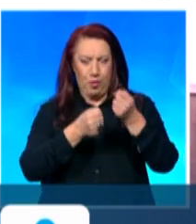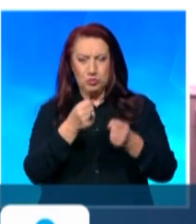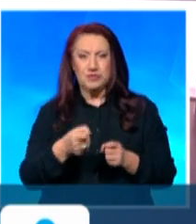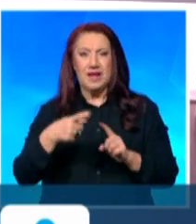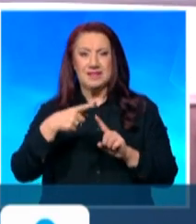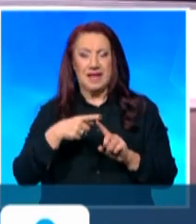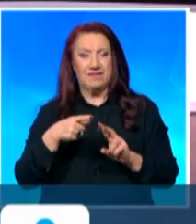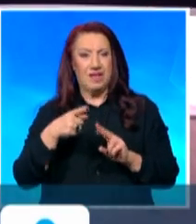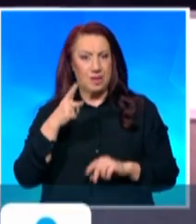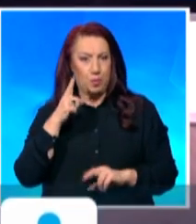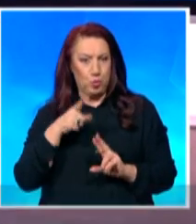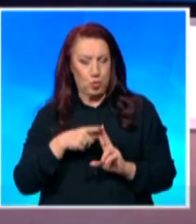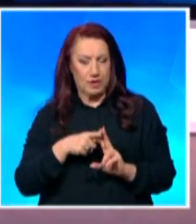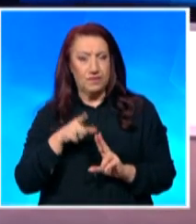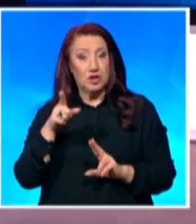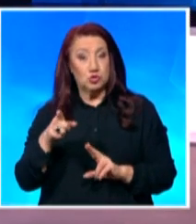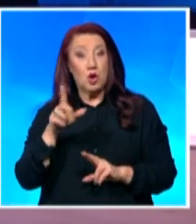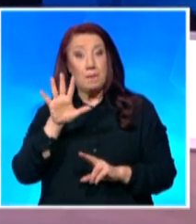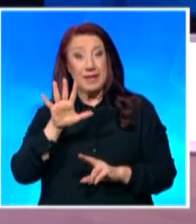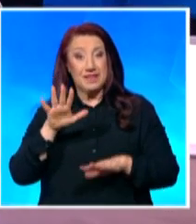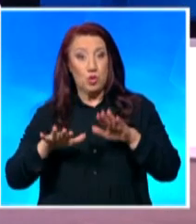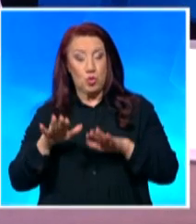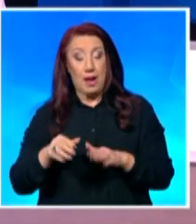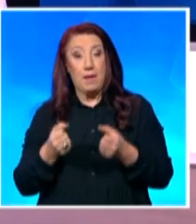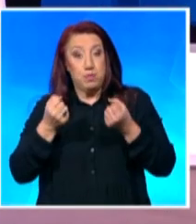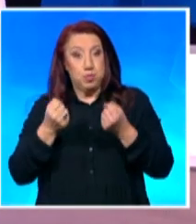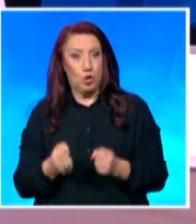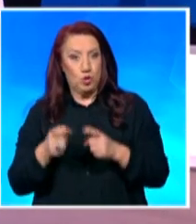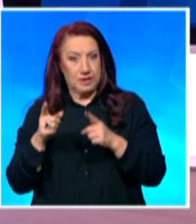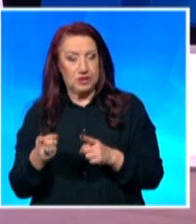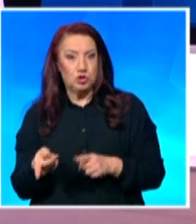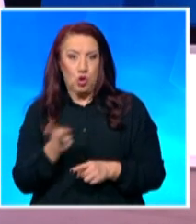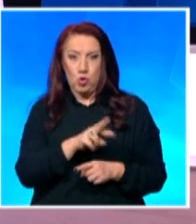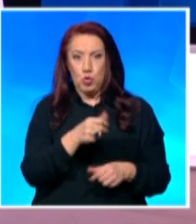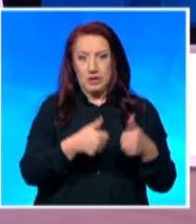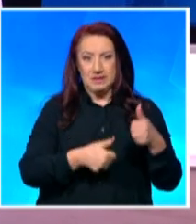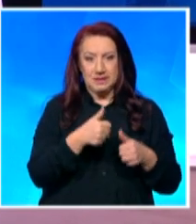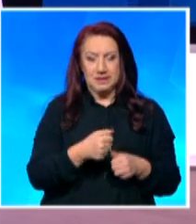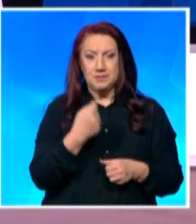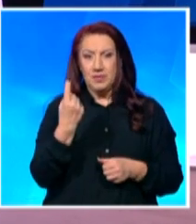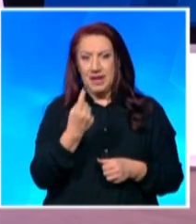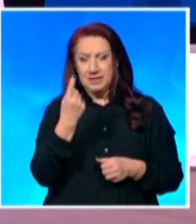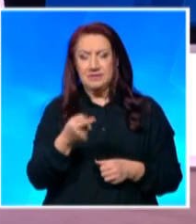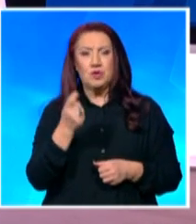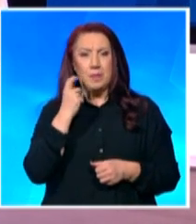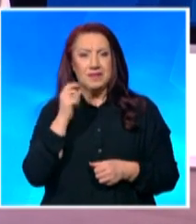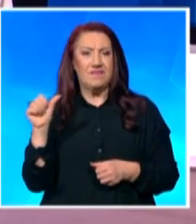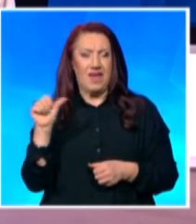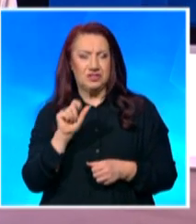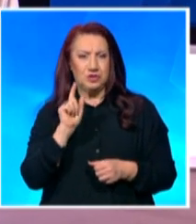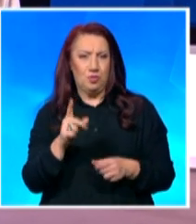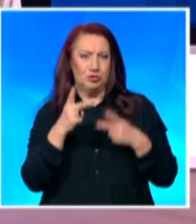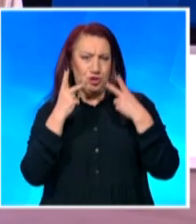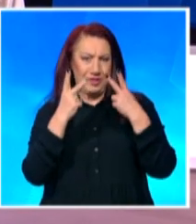кг по-тежък от съперника си Джоел Ходж Грийн. Единствено по BTV Action и на сайта btvsports.bg може да гледате гала вечерта